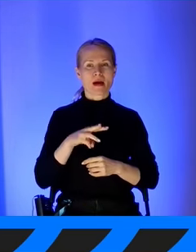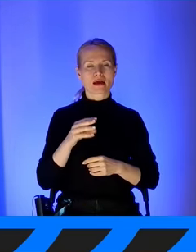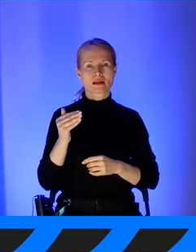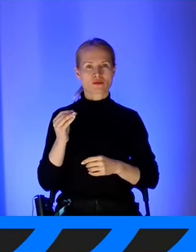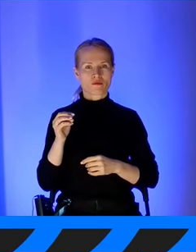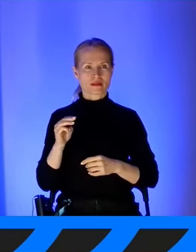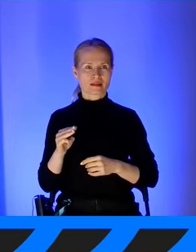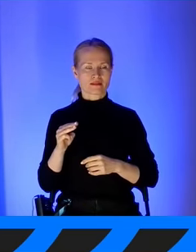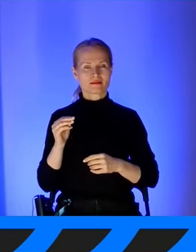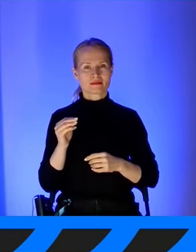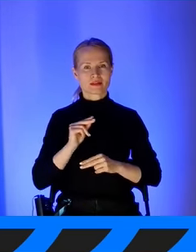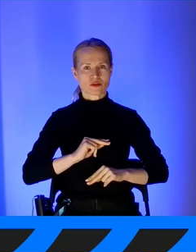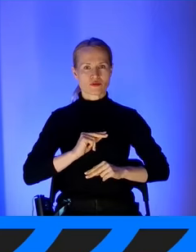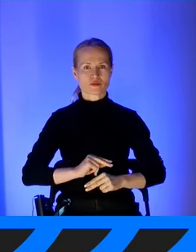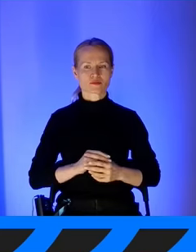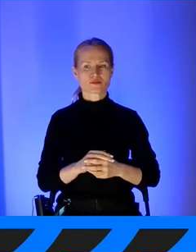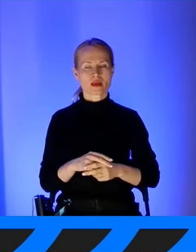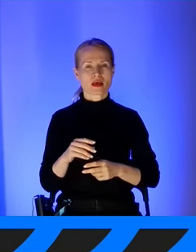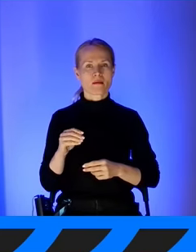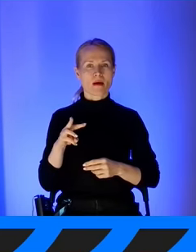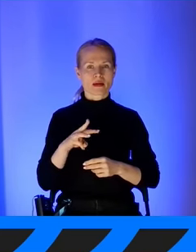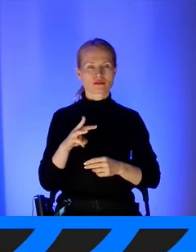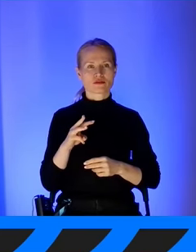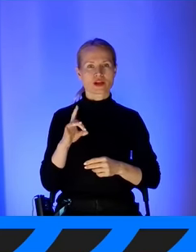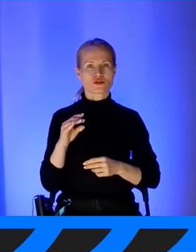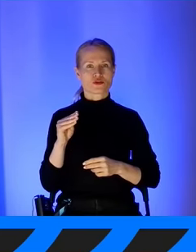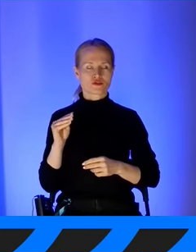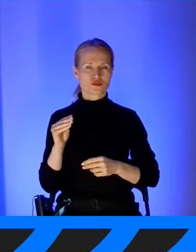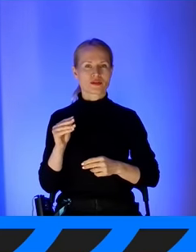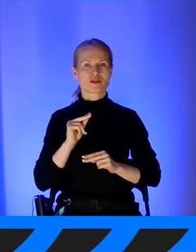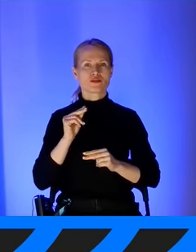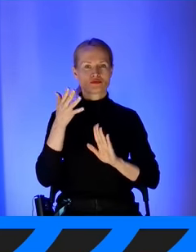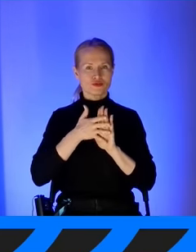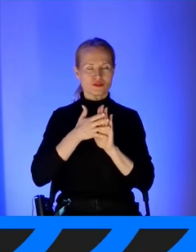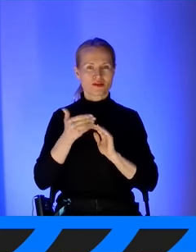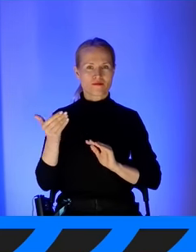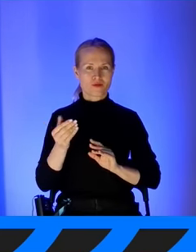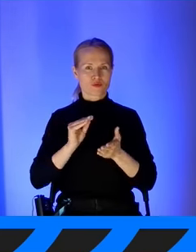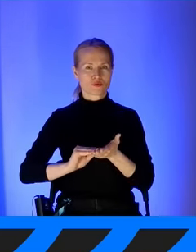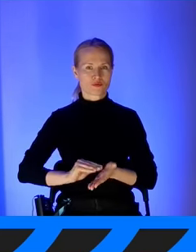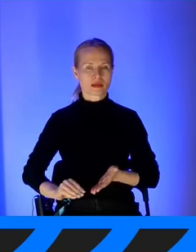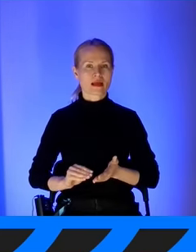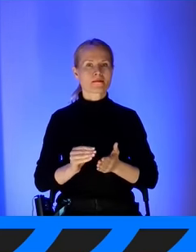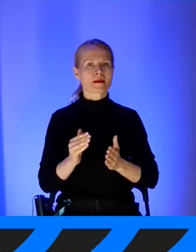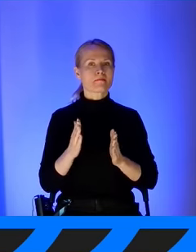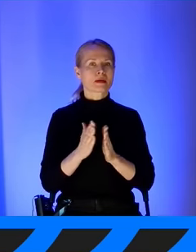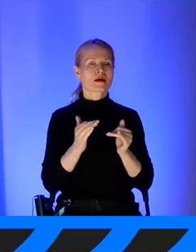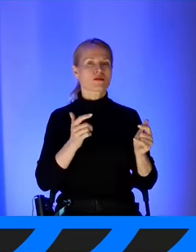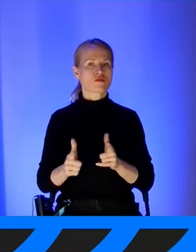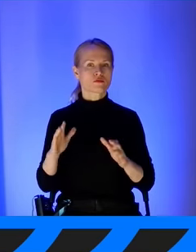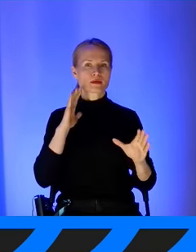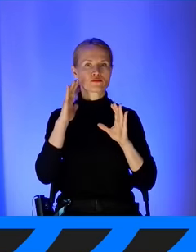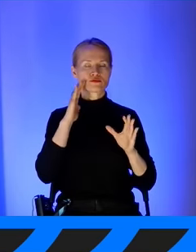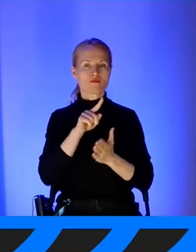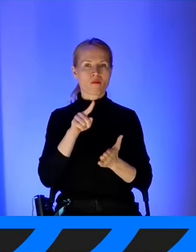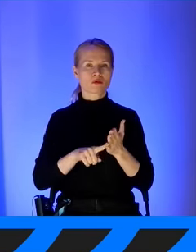кажется сотрудников Microsoft research поэтому Изучите его труды А теперь мы готовы взять вопросы Из зала коллеги Есть